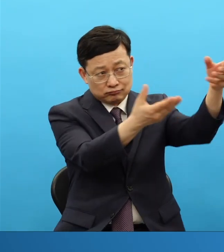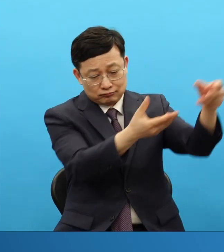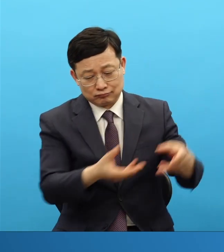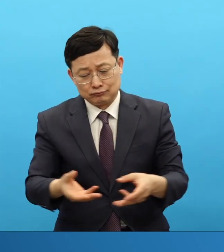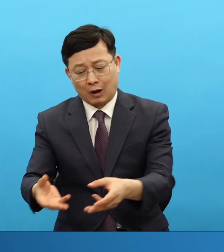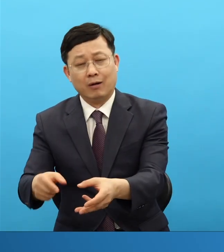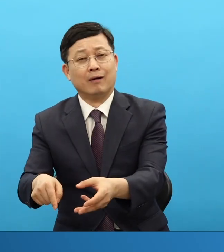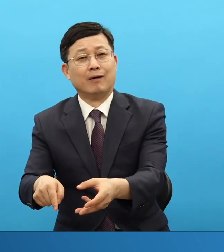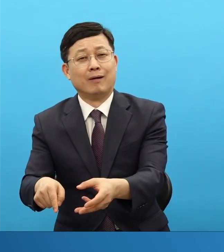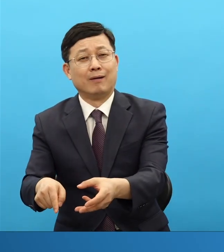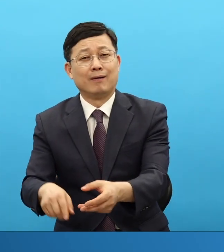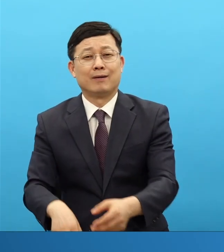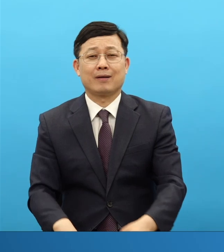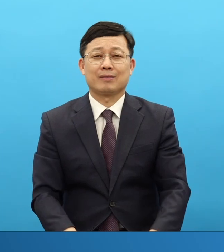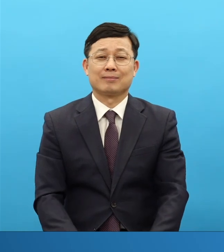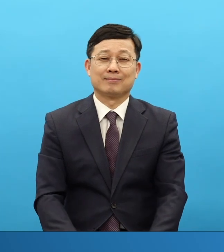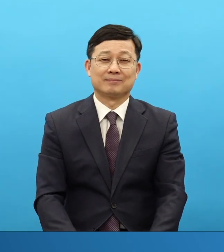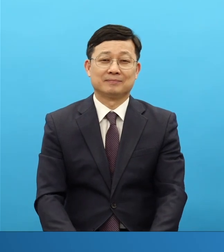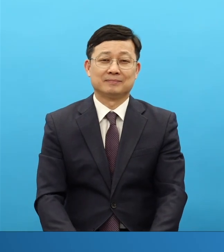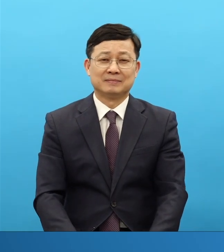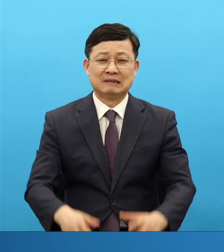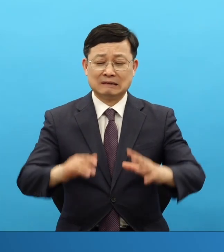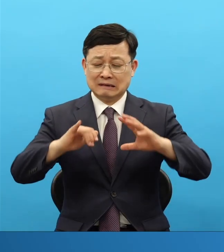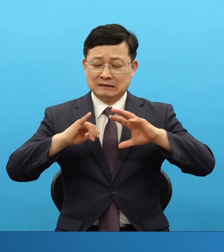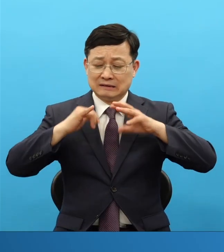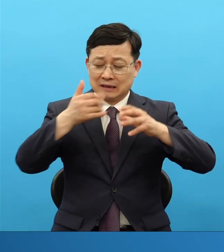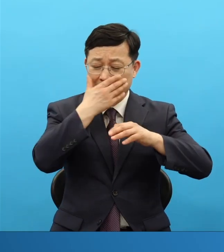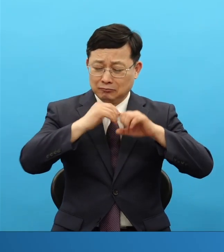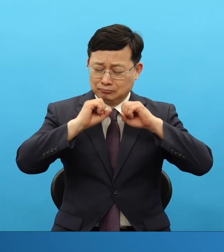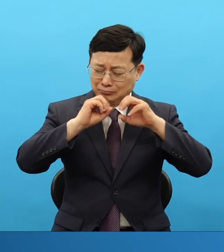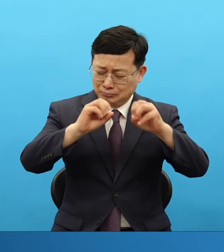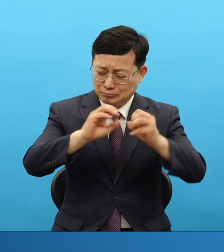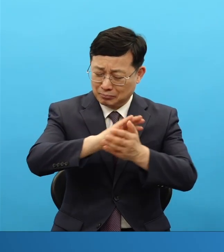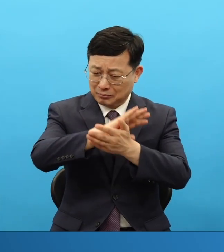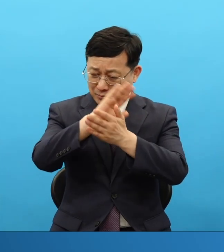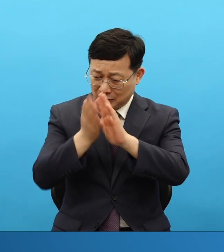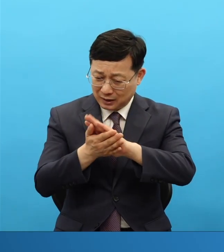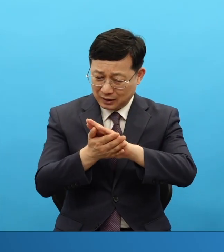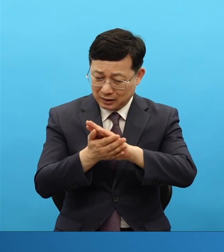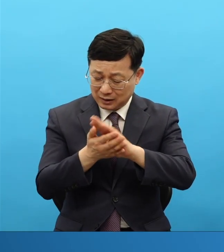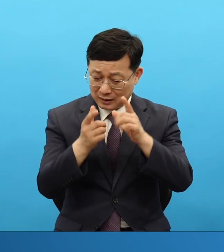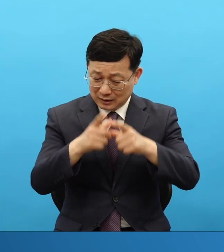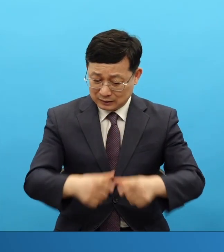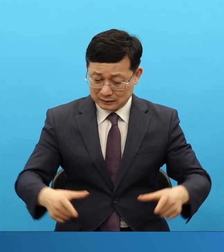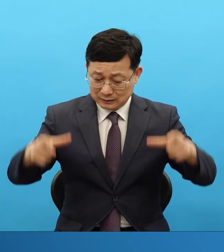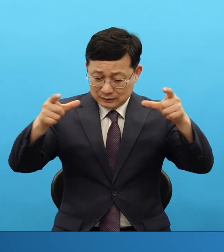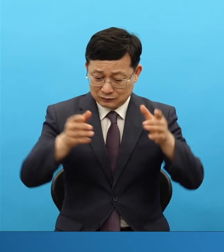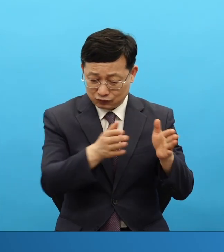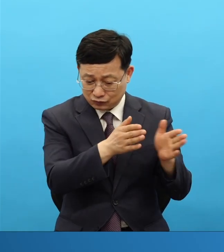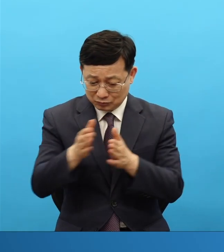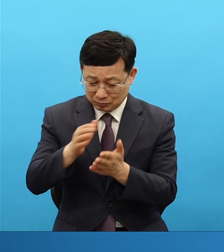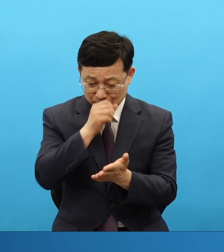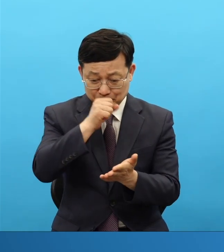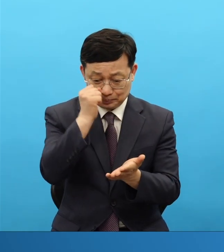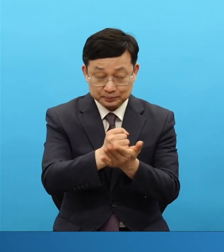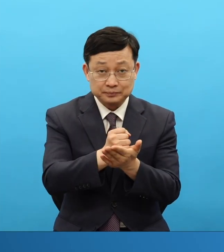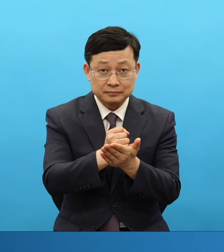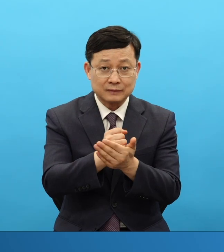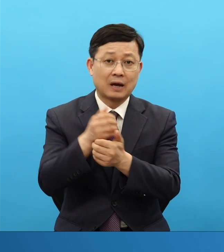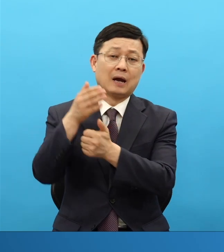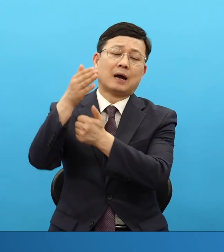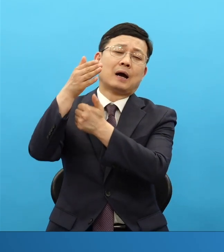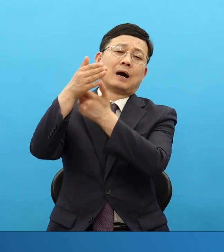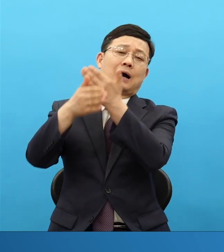캐치해야 then 됩니다. God will give you something. Catch on to that. 세계 복음화 할 수 있는 그릇이 준비되면 하나님은 빛의